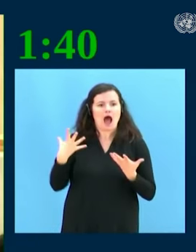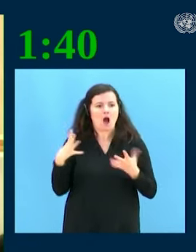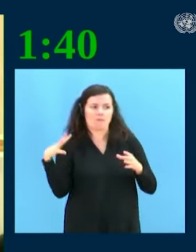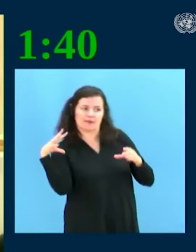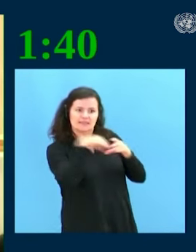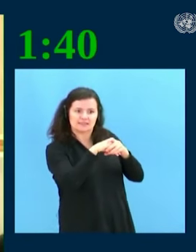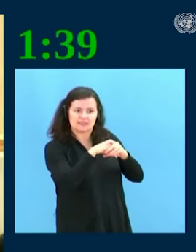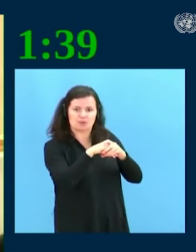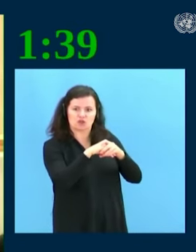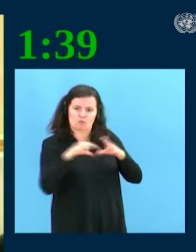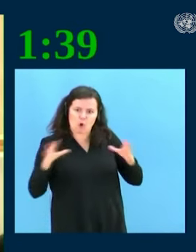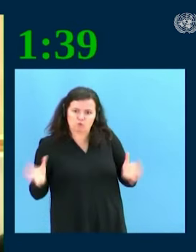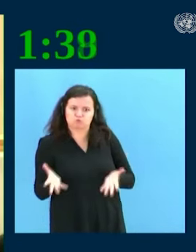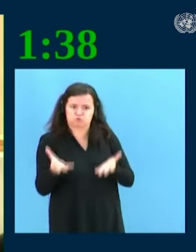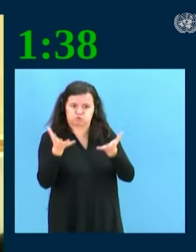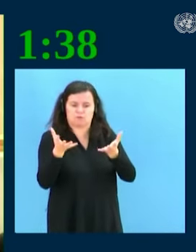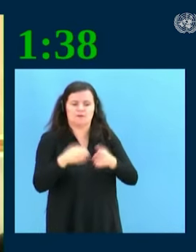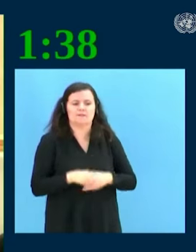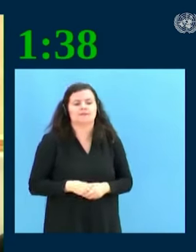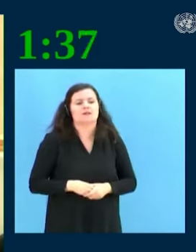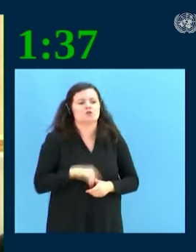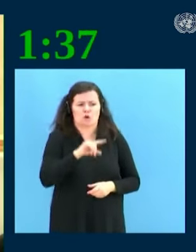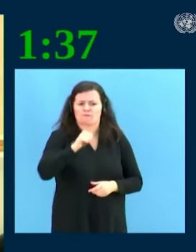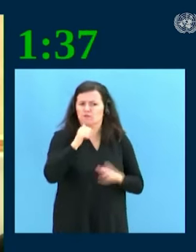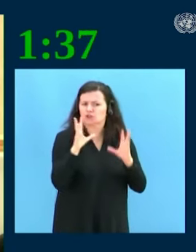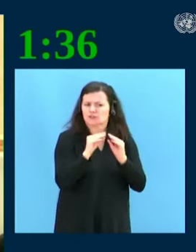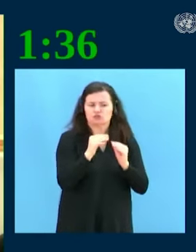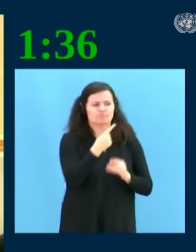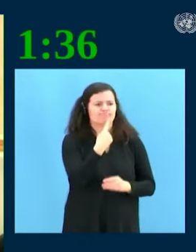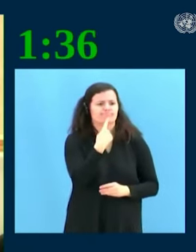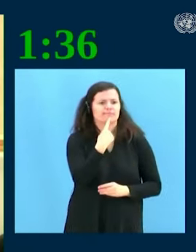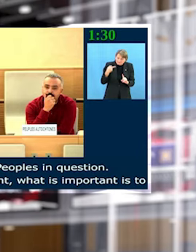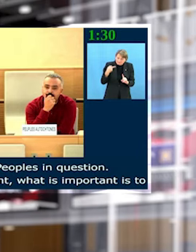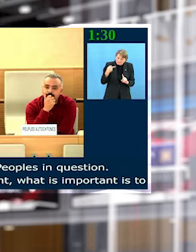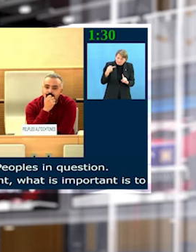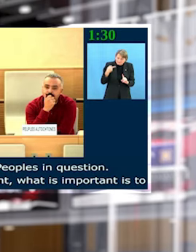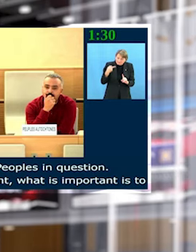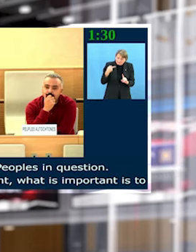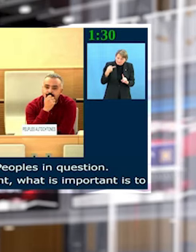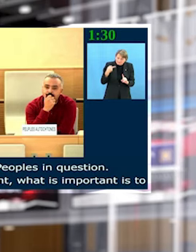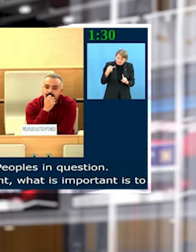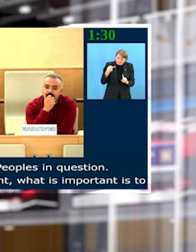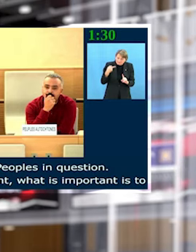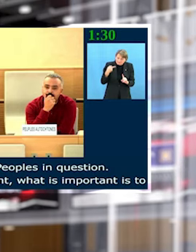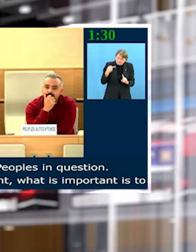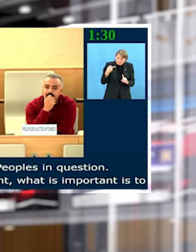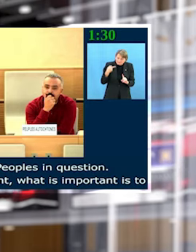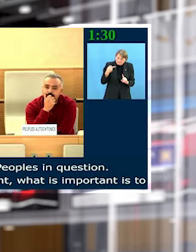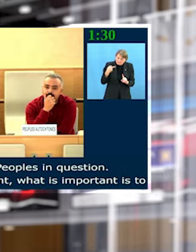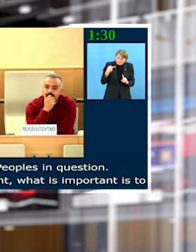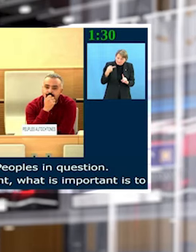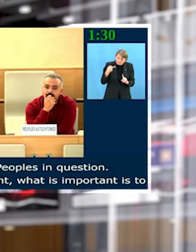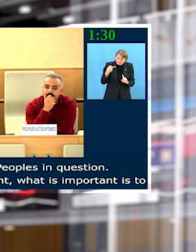առկայությունը բնակչության կողմեն դրված նախնական ազատ եւ իրազեկ համաձայնության հիման վրա։ Բնիկ ժողովրդի պաշտոնական եւ